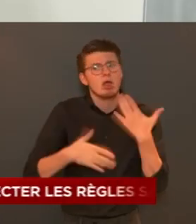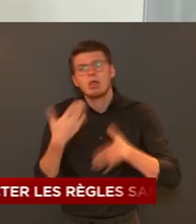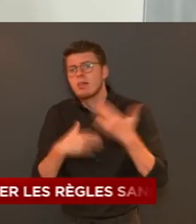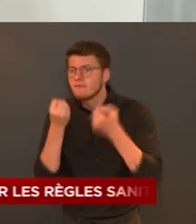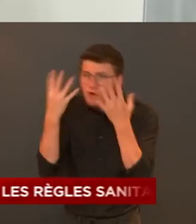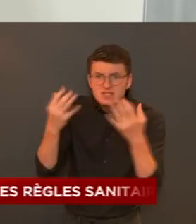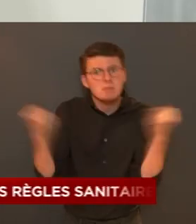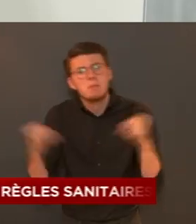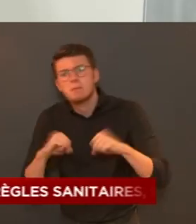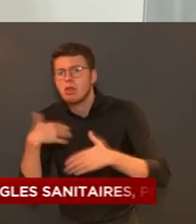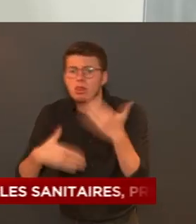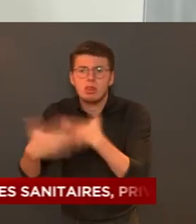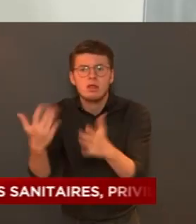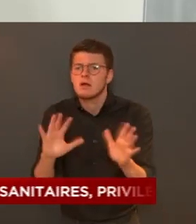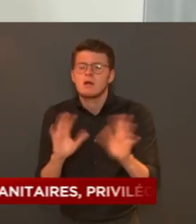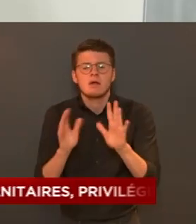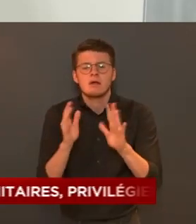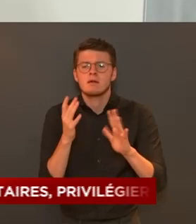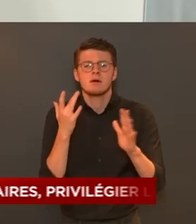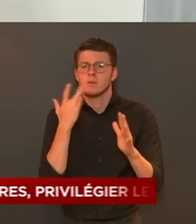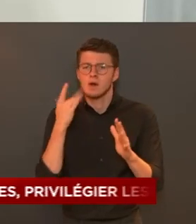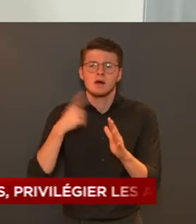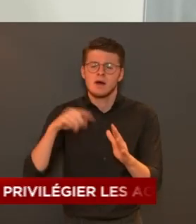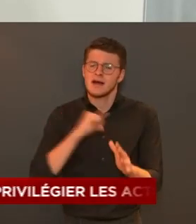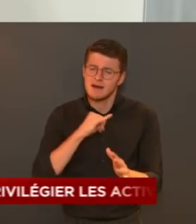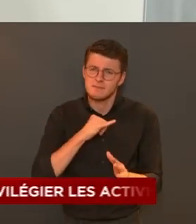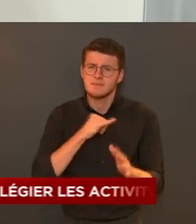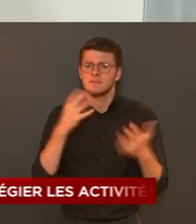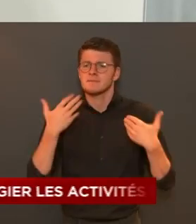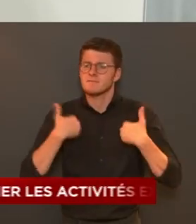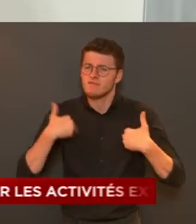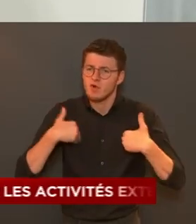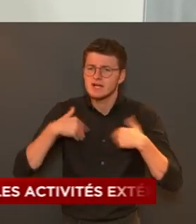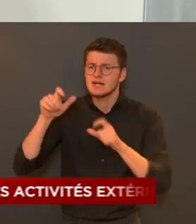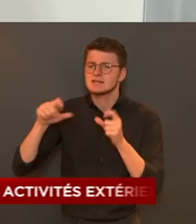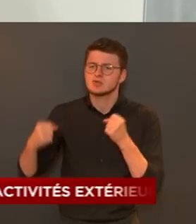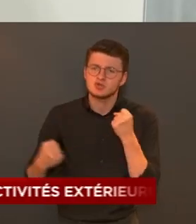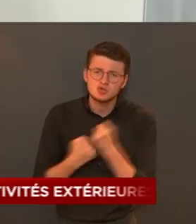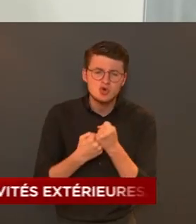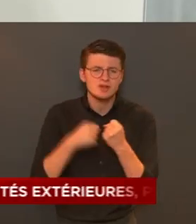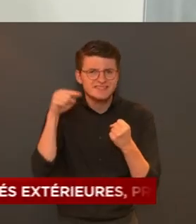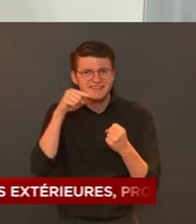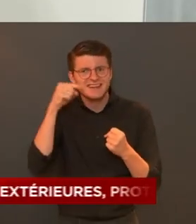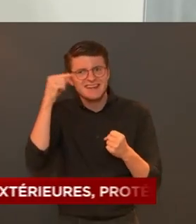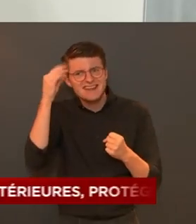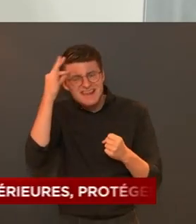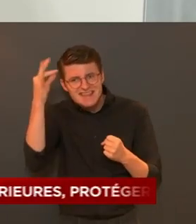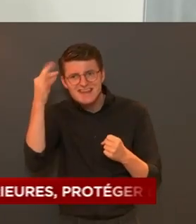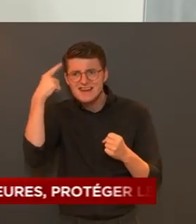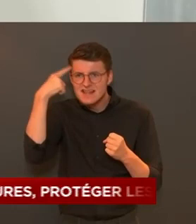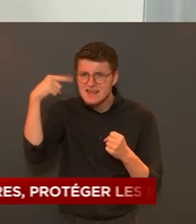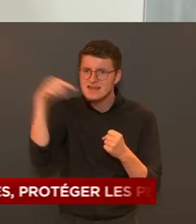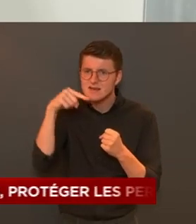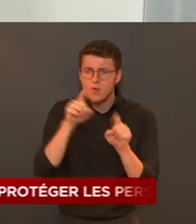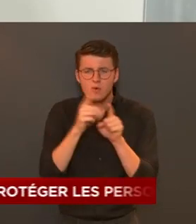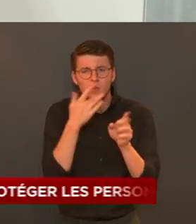décider cela à la va-vite ou faire des propositions rapidement sans qu'il n'y ait l'adhésion de la population,